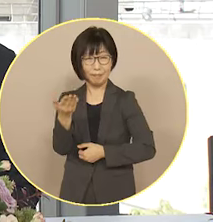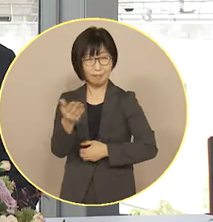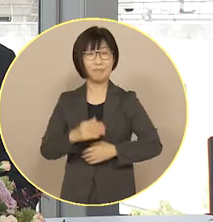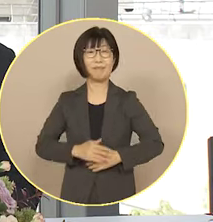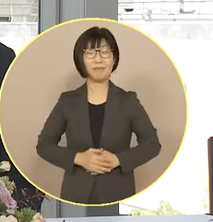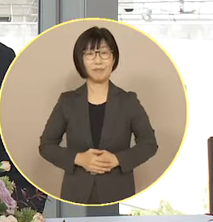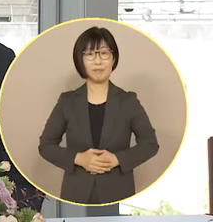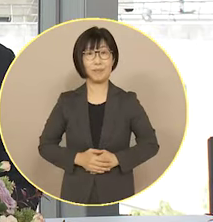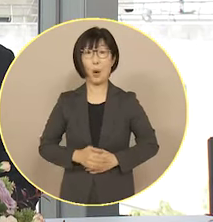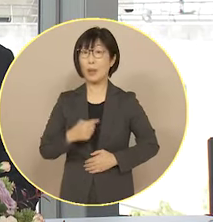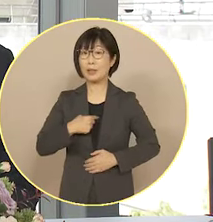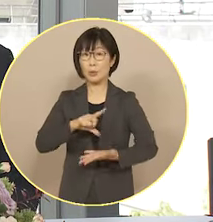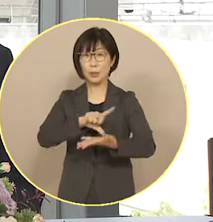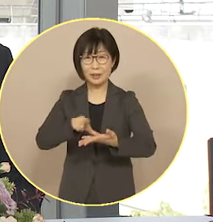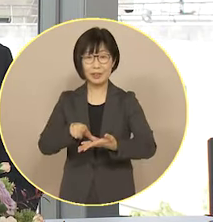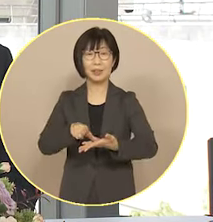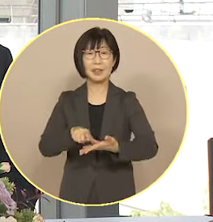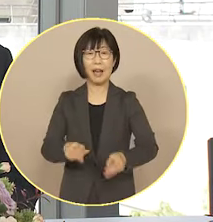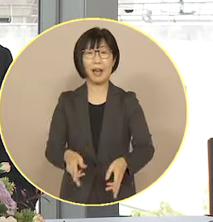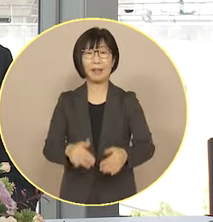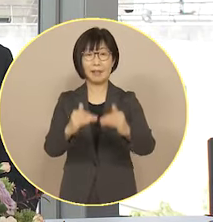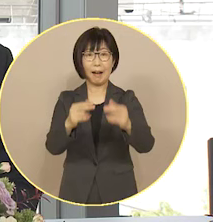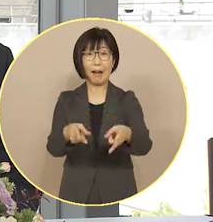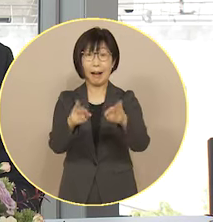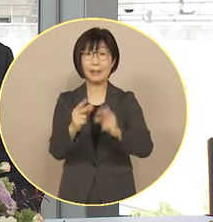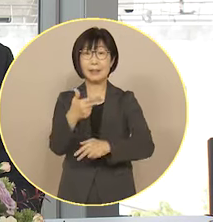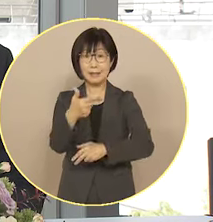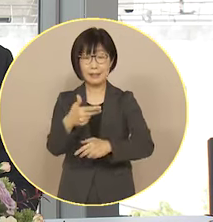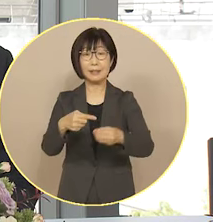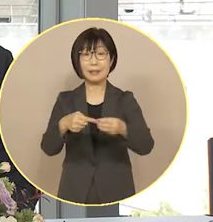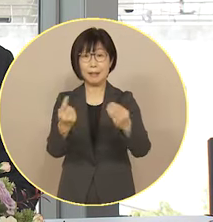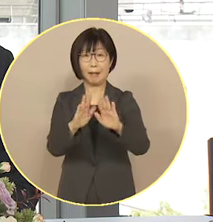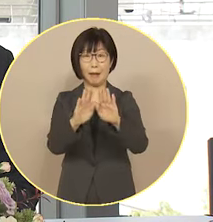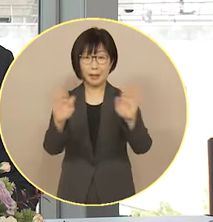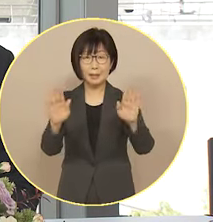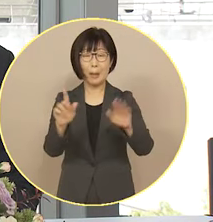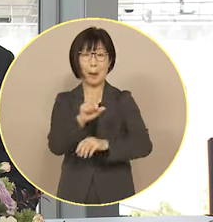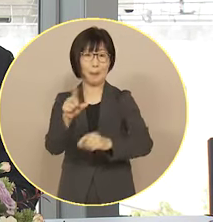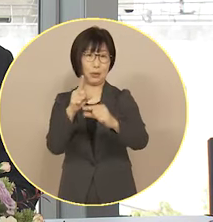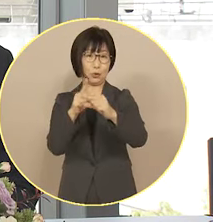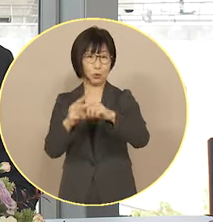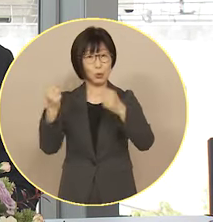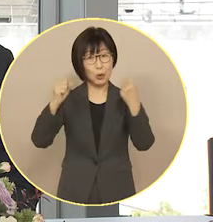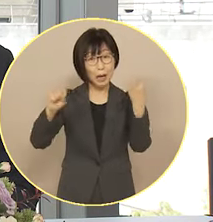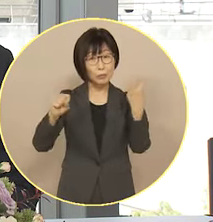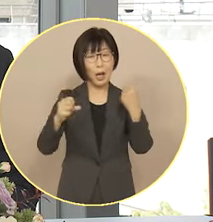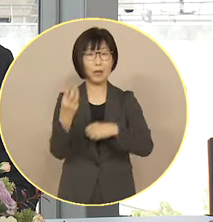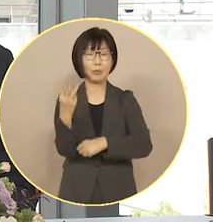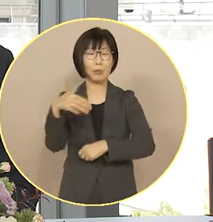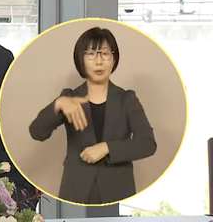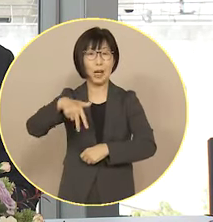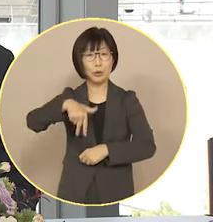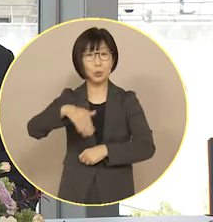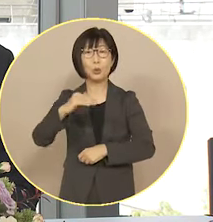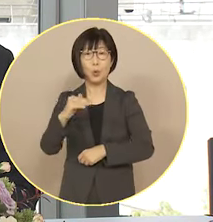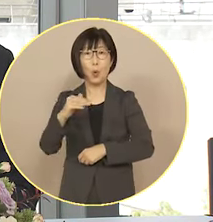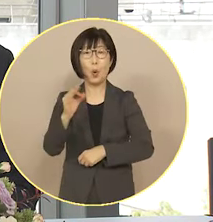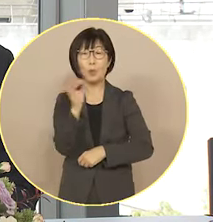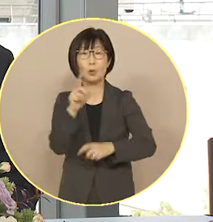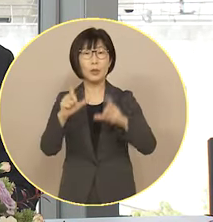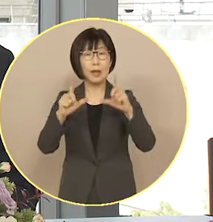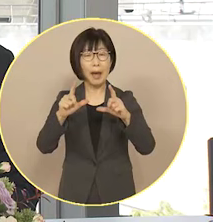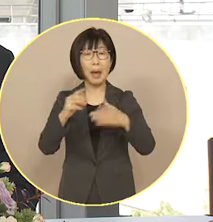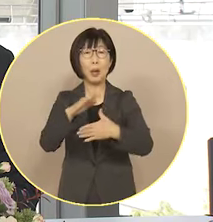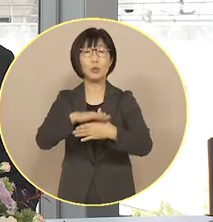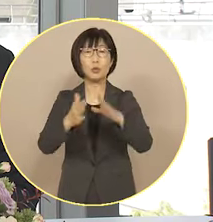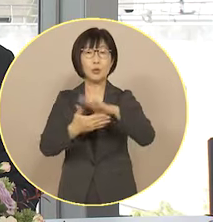はいえ私の地元高橋発症でありますビチ神楽のユネスコ無文化遺産登録に